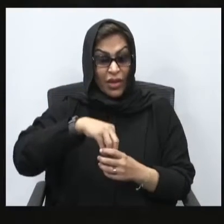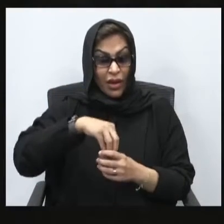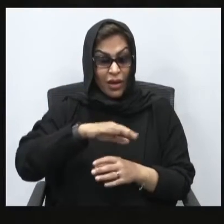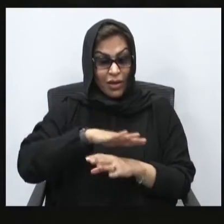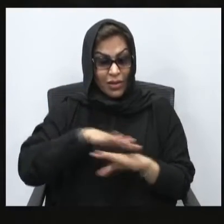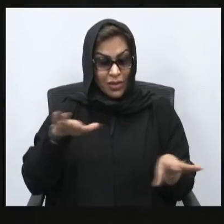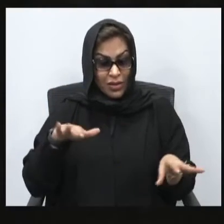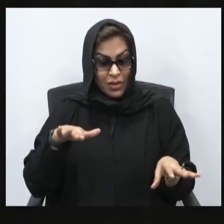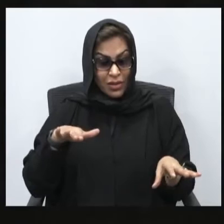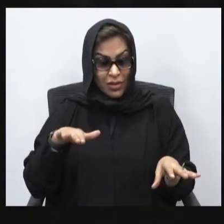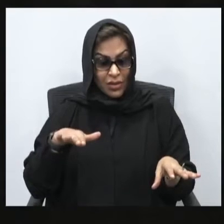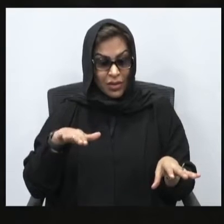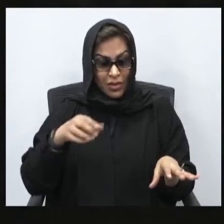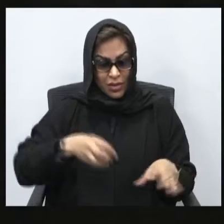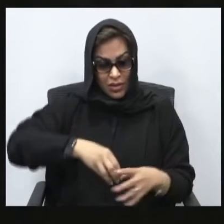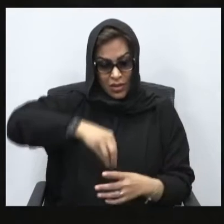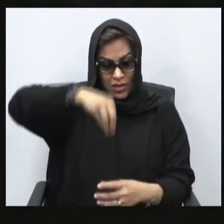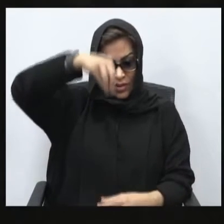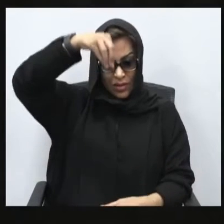ثمانيه نرفع